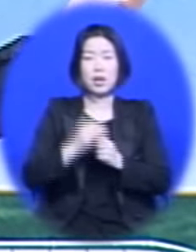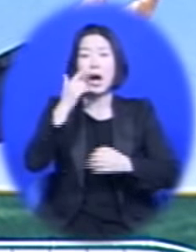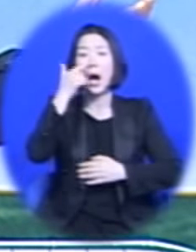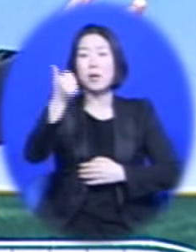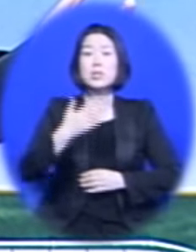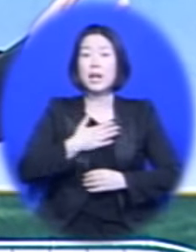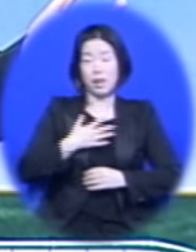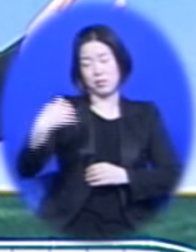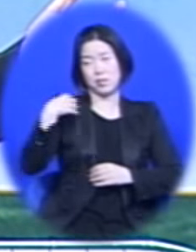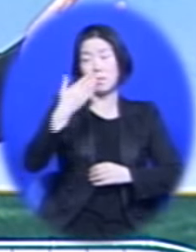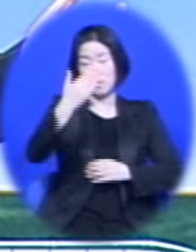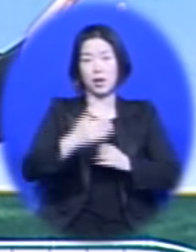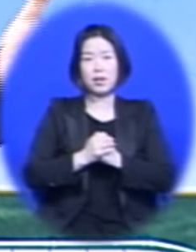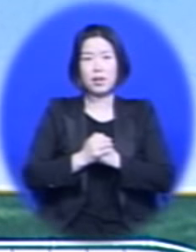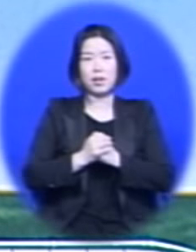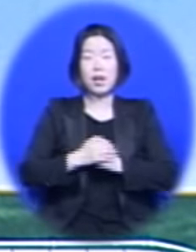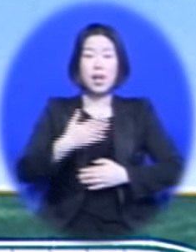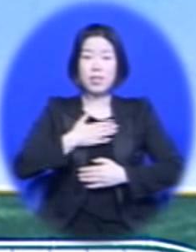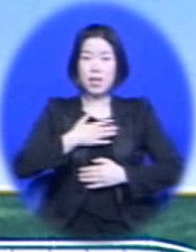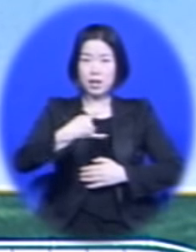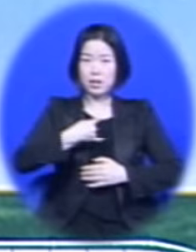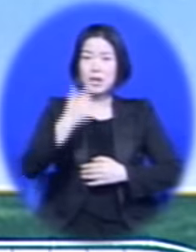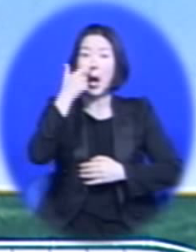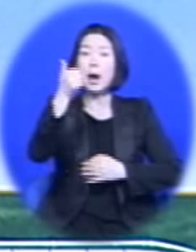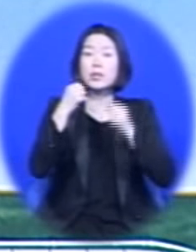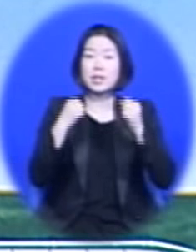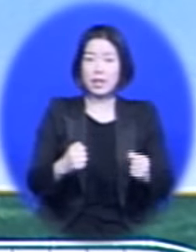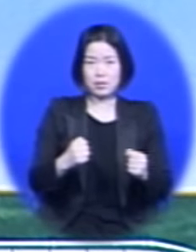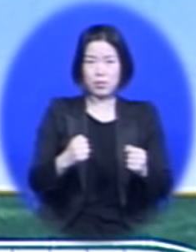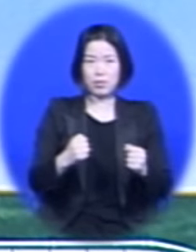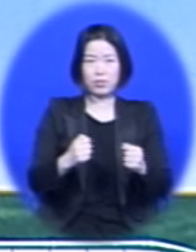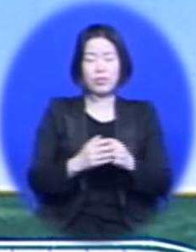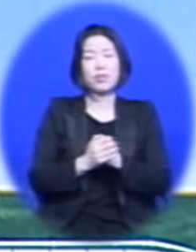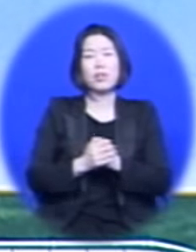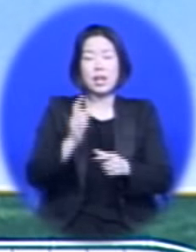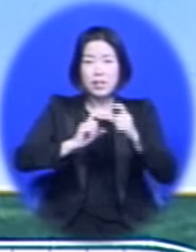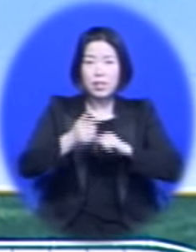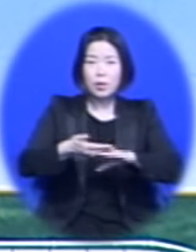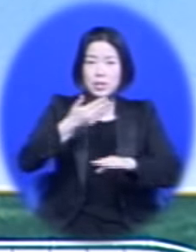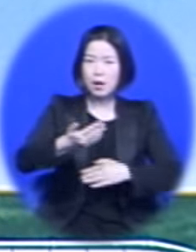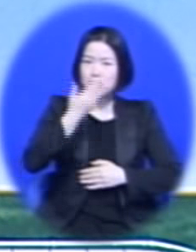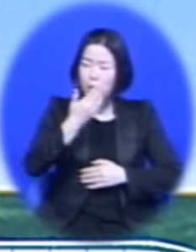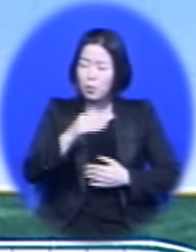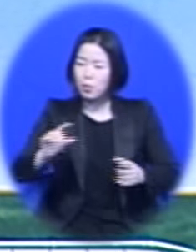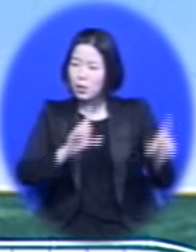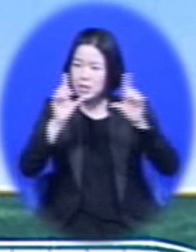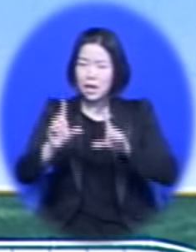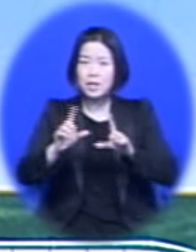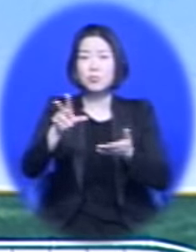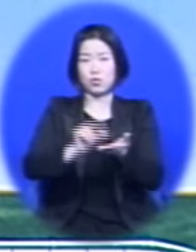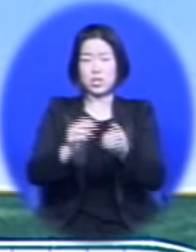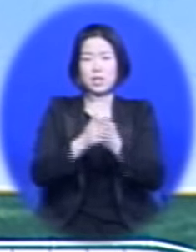아버지가 나를 책임져 주시니까. 나에게는 아버지가 계시니까. 더 이상 먹고 사는 것 때문에